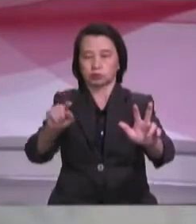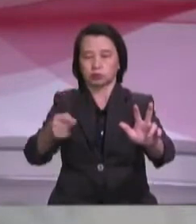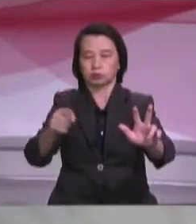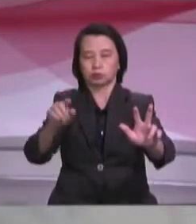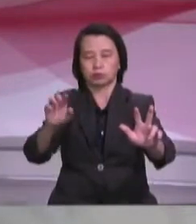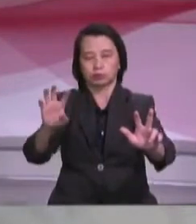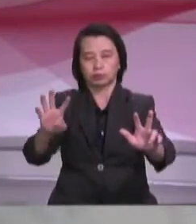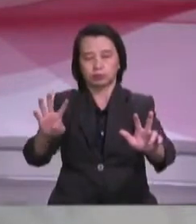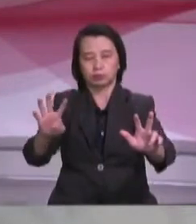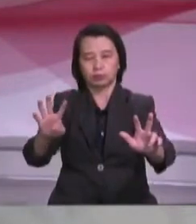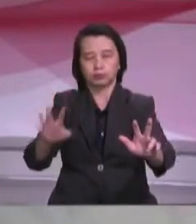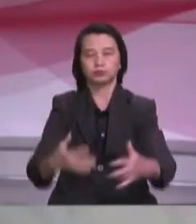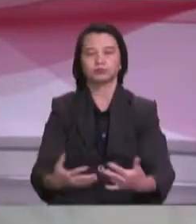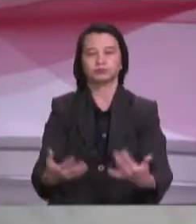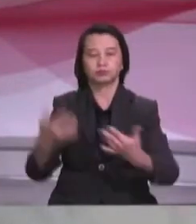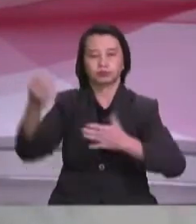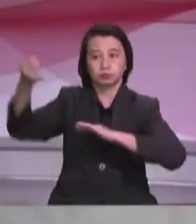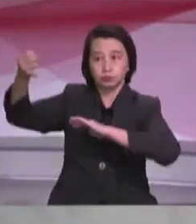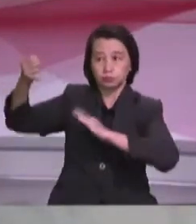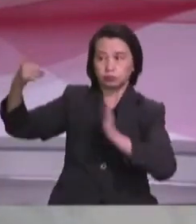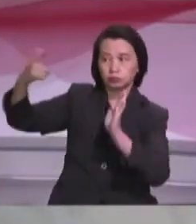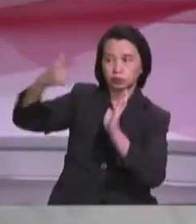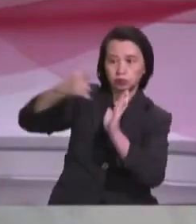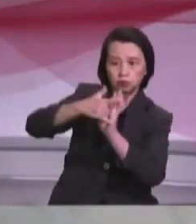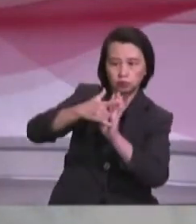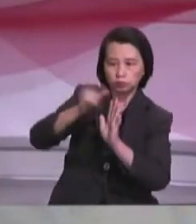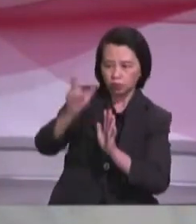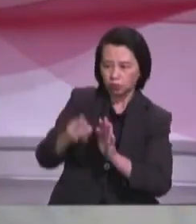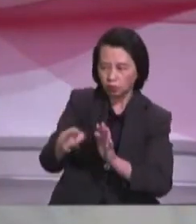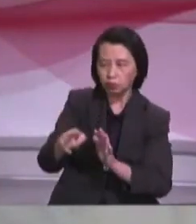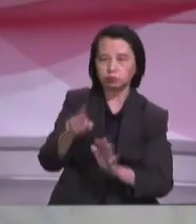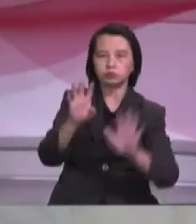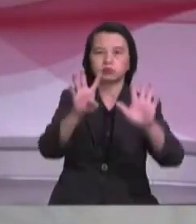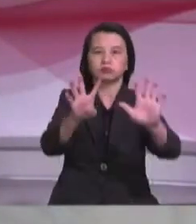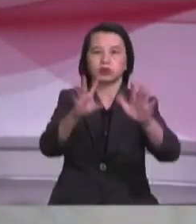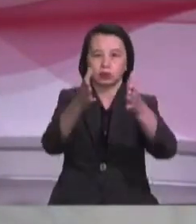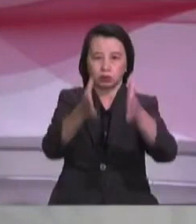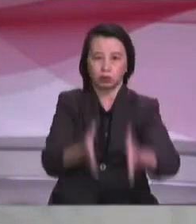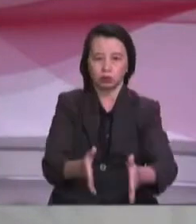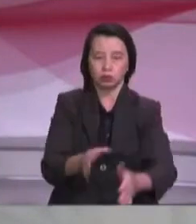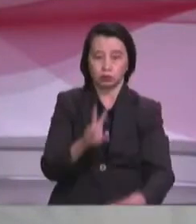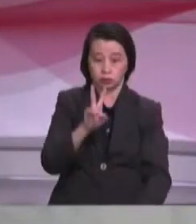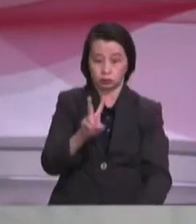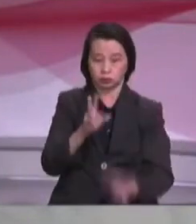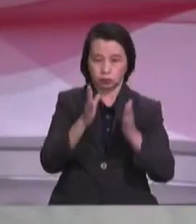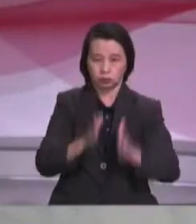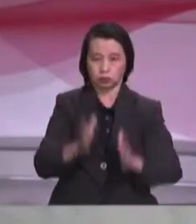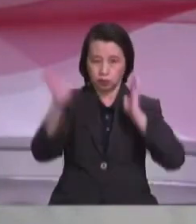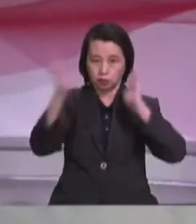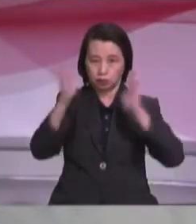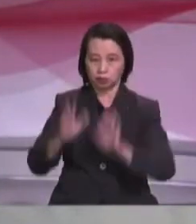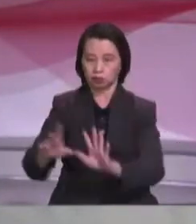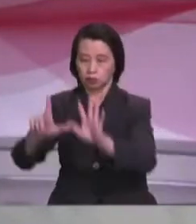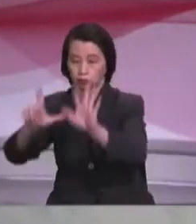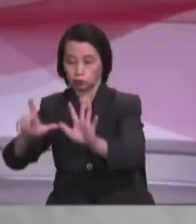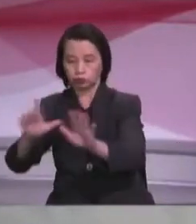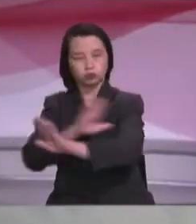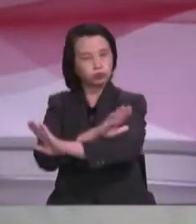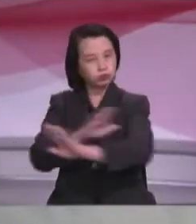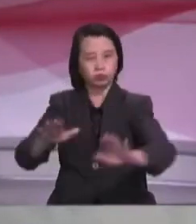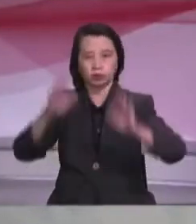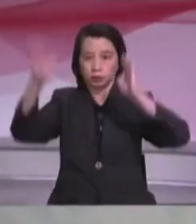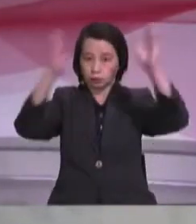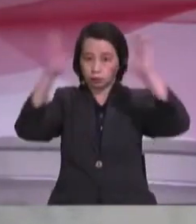307,943 kes. Kes import yang dikesan pada hari ini ialah 9 kes, iaitu 2 warga negara dan 7 bukan warga